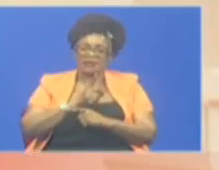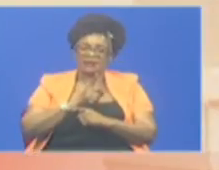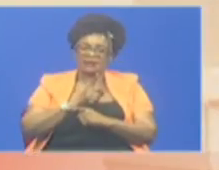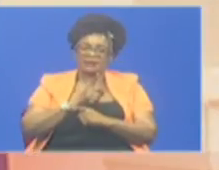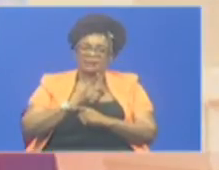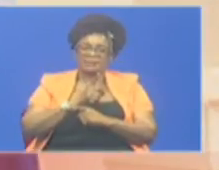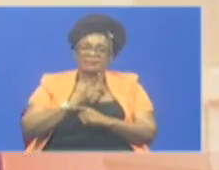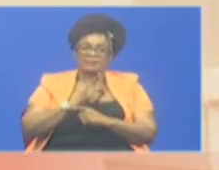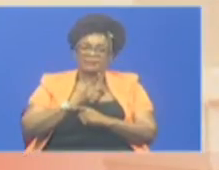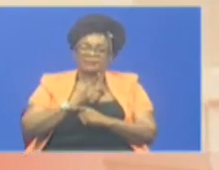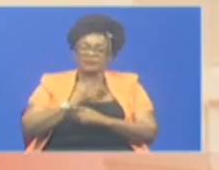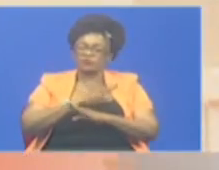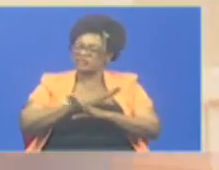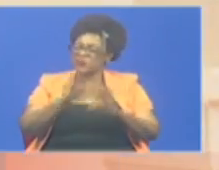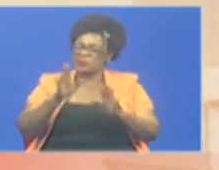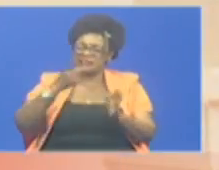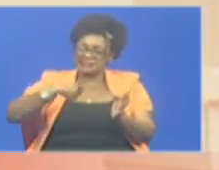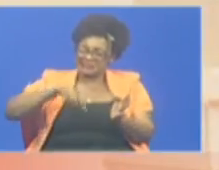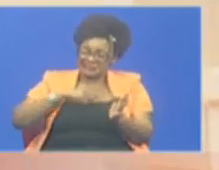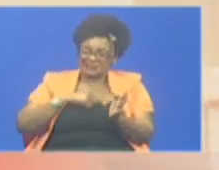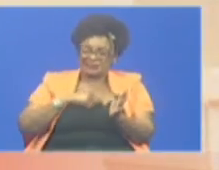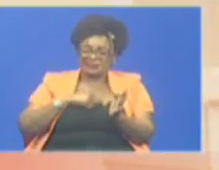tusiwe ni sisi ambao